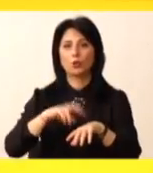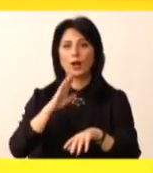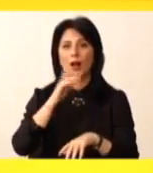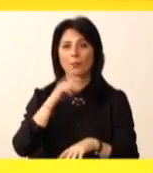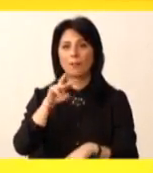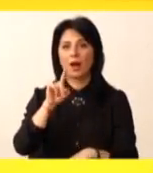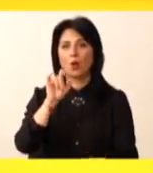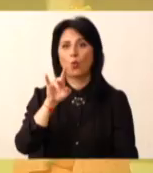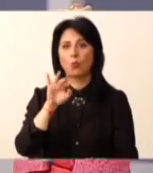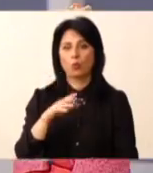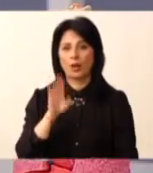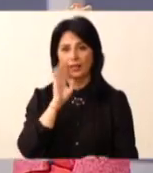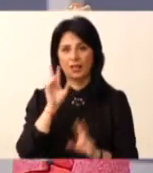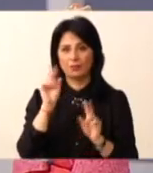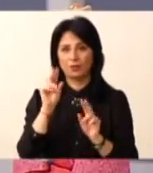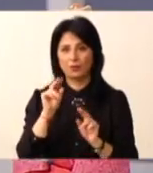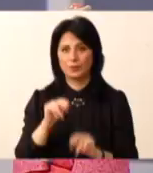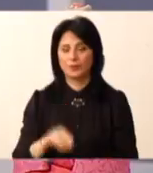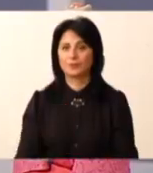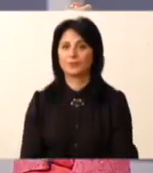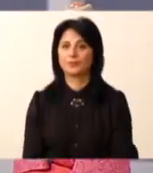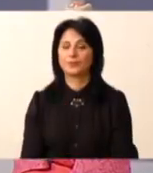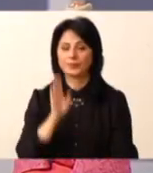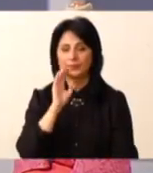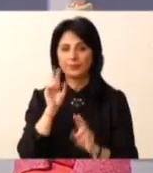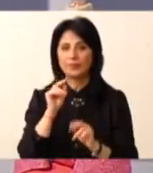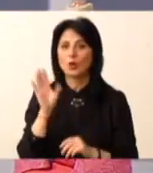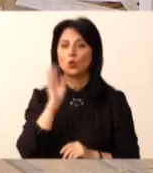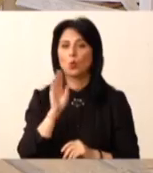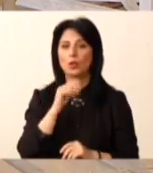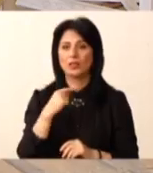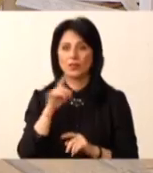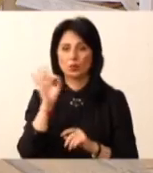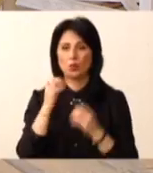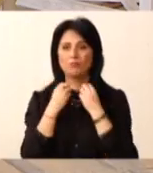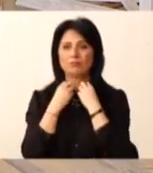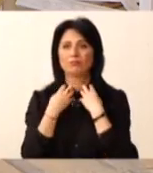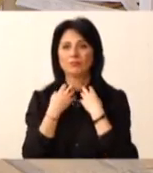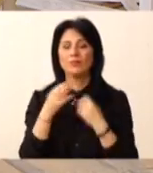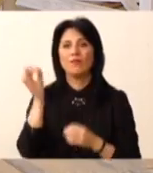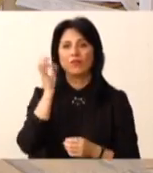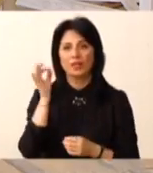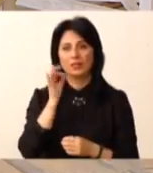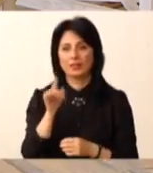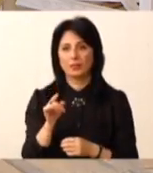ხალბატონი მაია ხუბუა. დილამშვიდობისა, მაიკო. როდესაც ჩვენ ფარისებრი ჯირკვალს